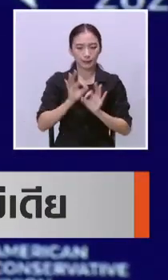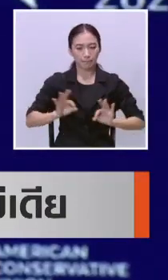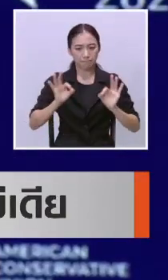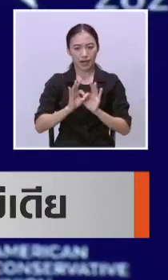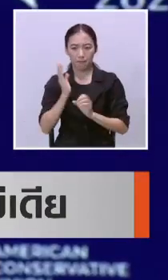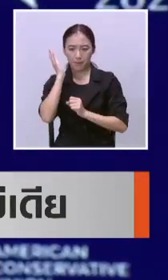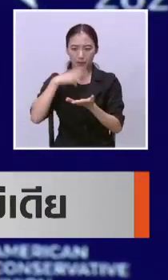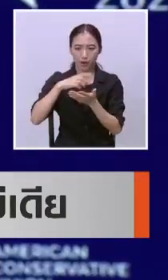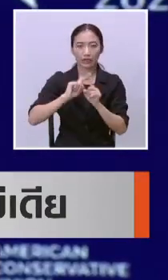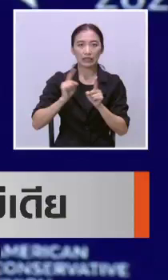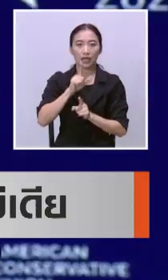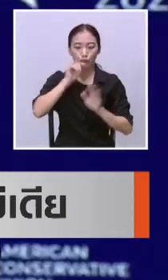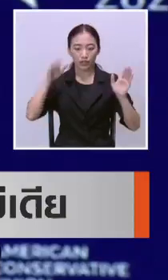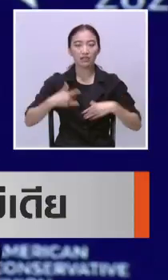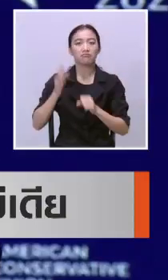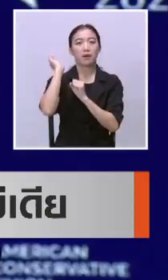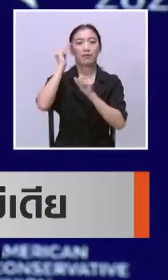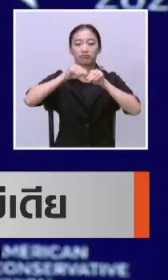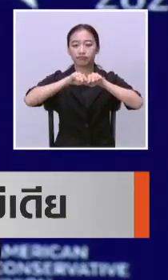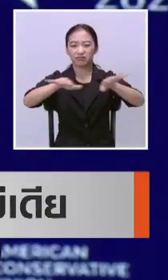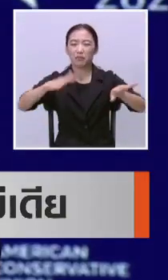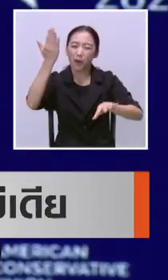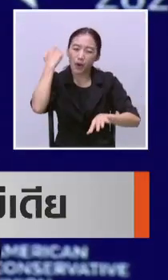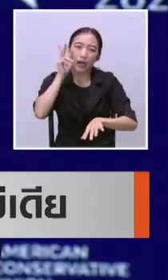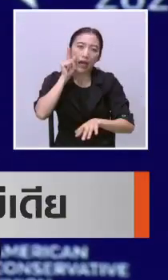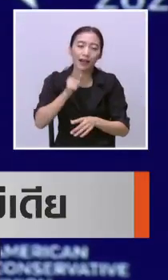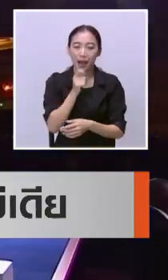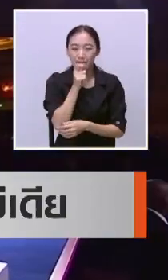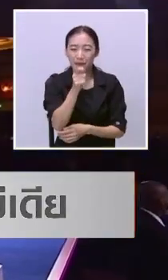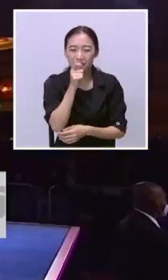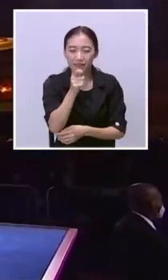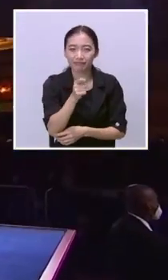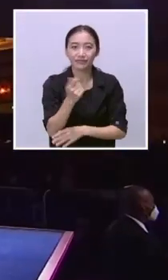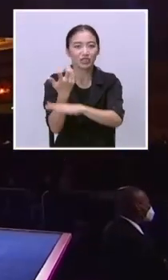น Twitter แทนที่จะใช้คำพูดผ่านสื่อดั้งเดิมครับ